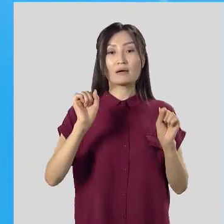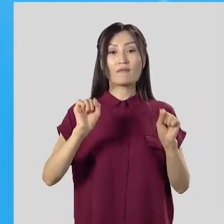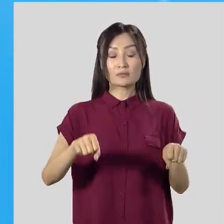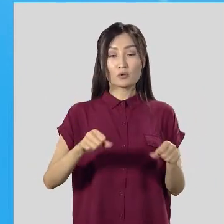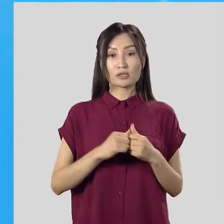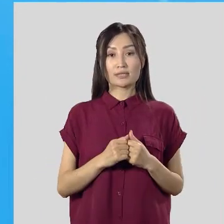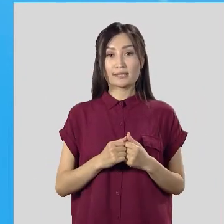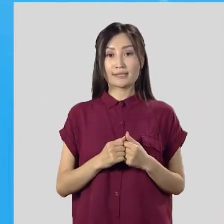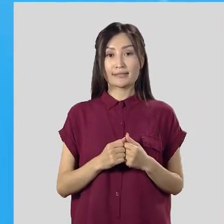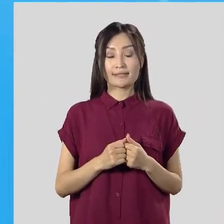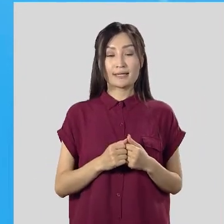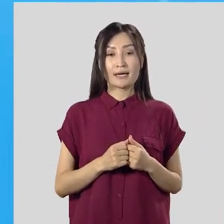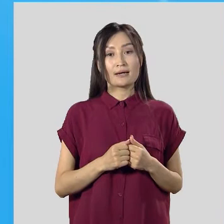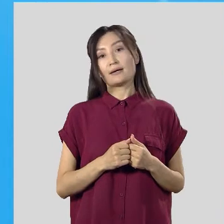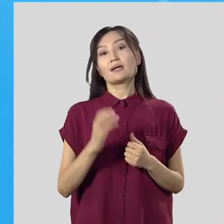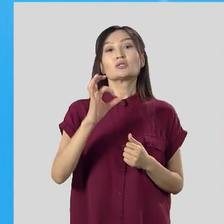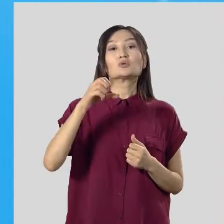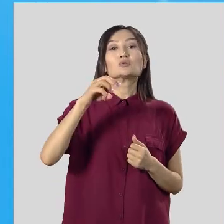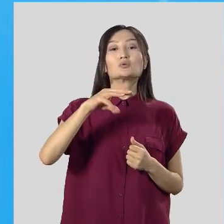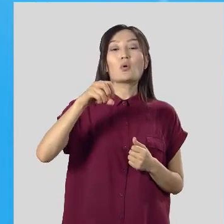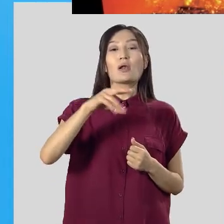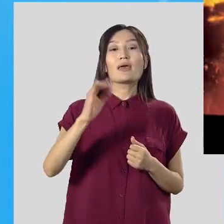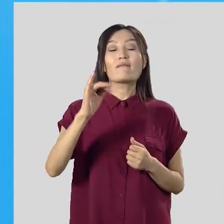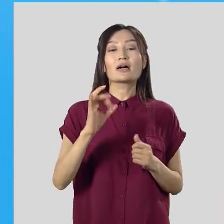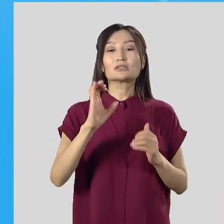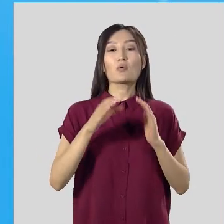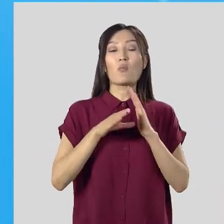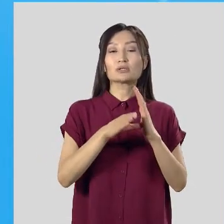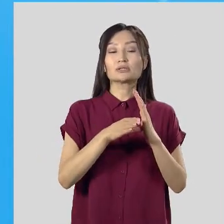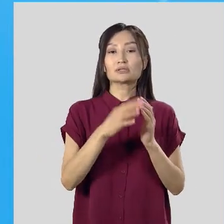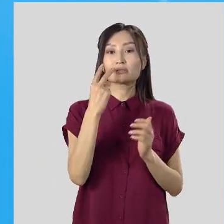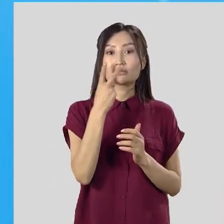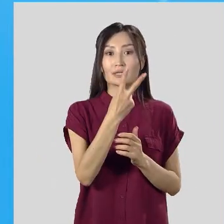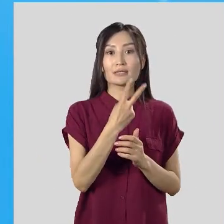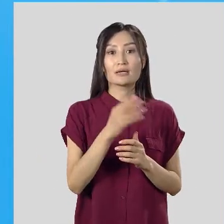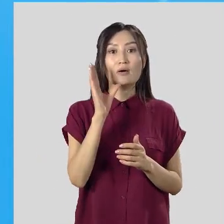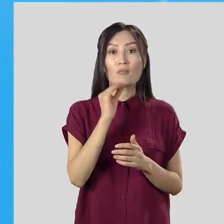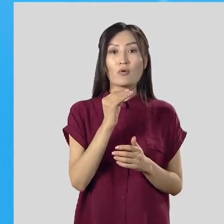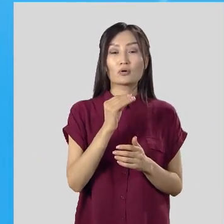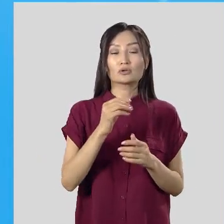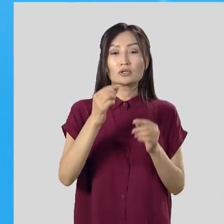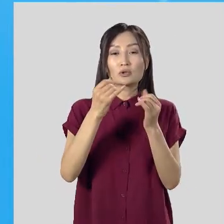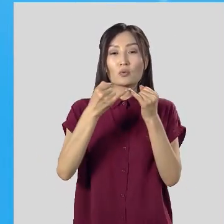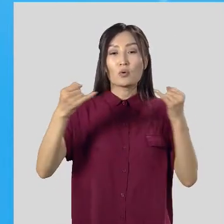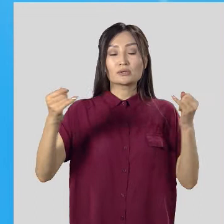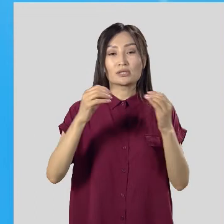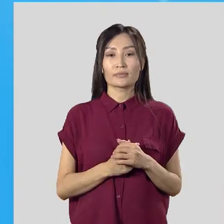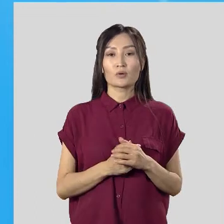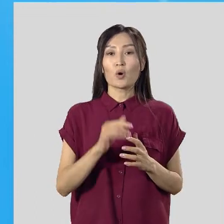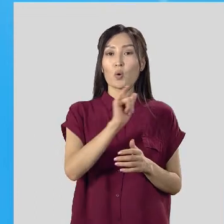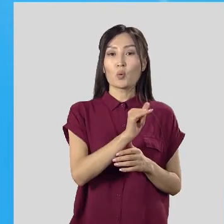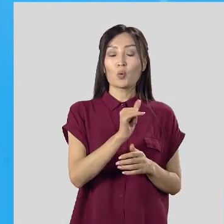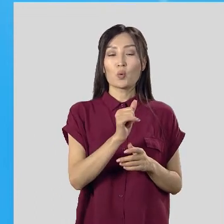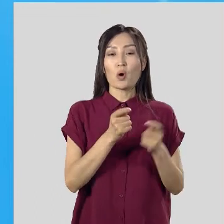возможностей. Сталевар с помощью зрения различает тончайшие оттенки расплавленного металла.